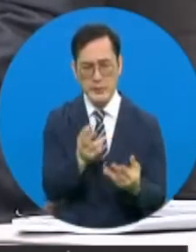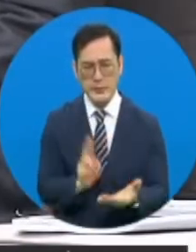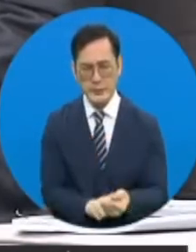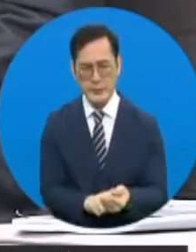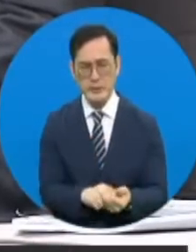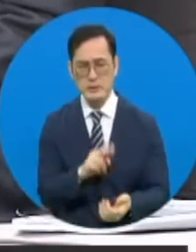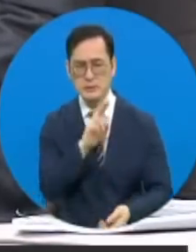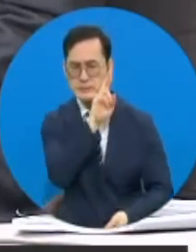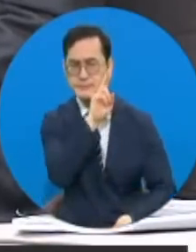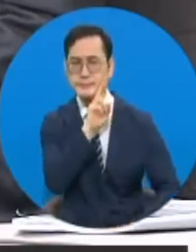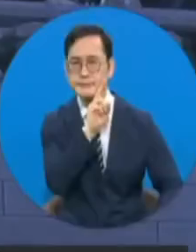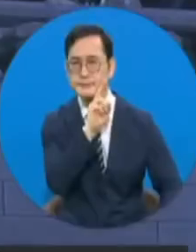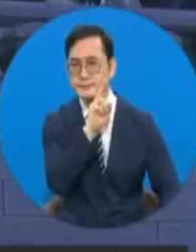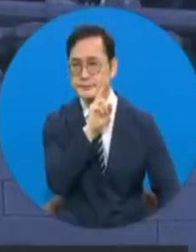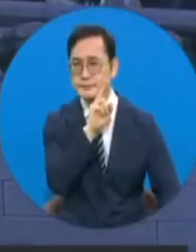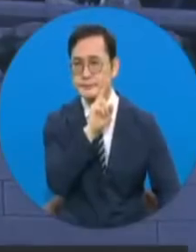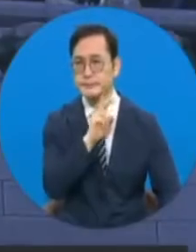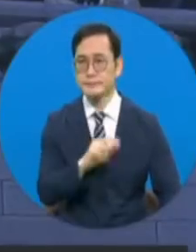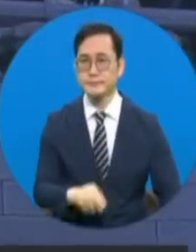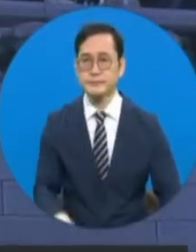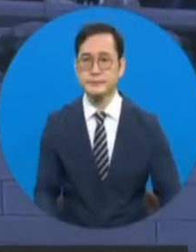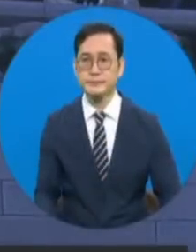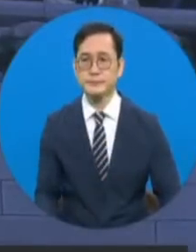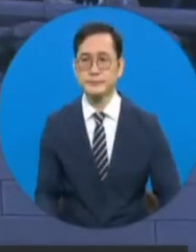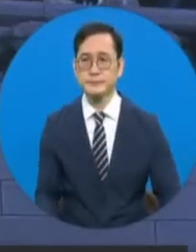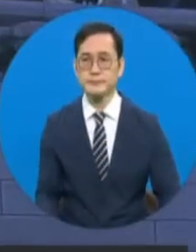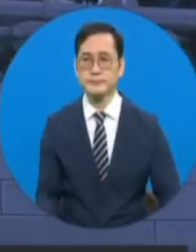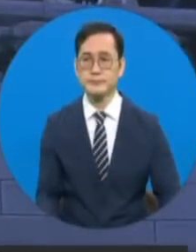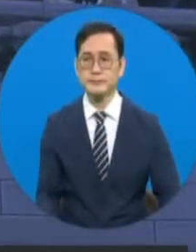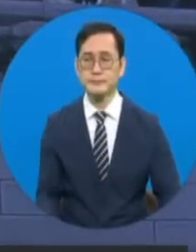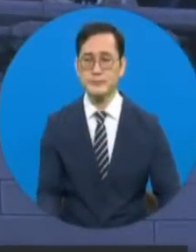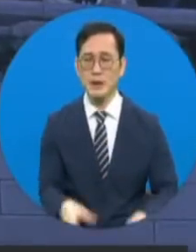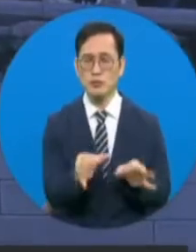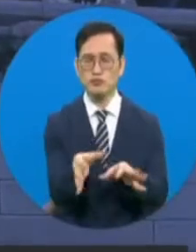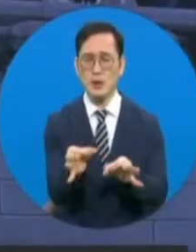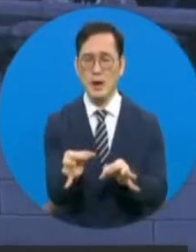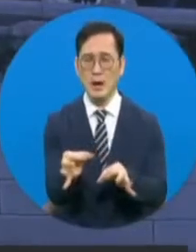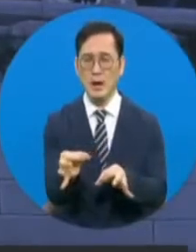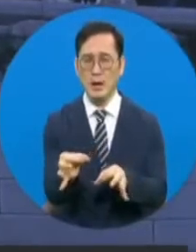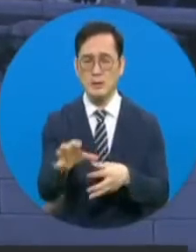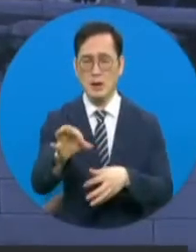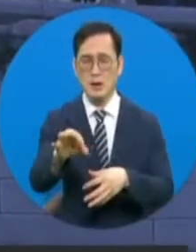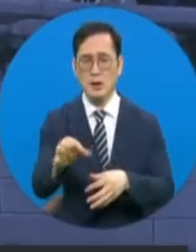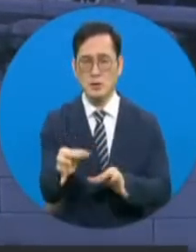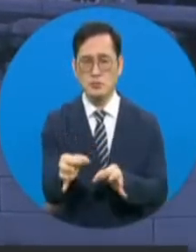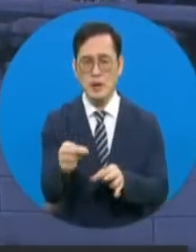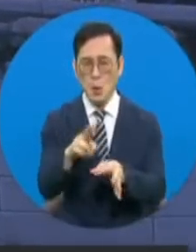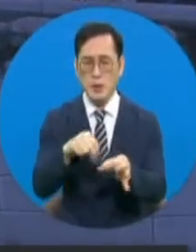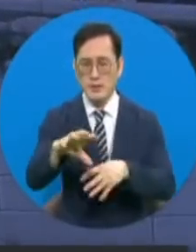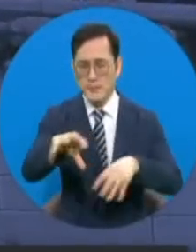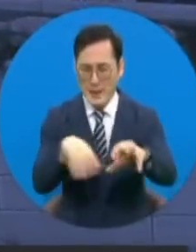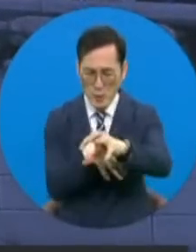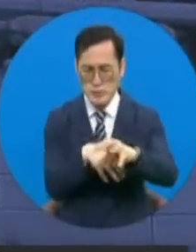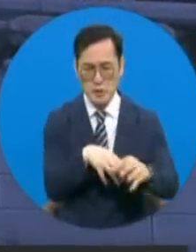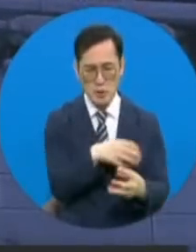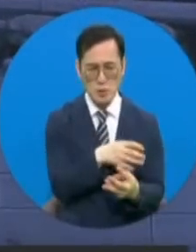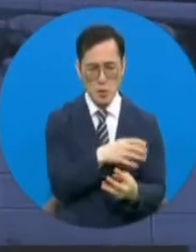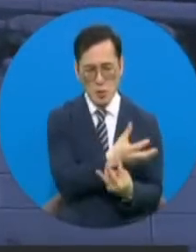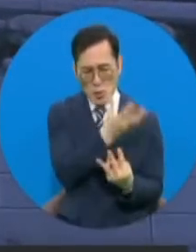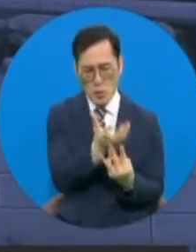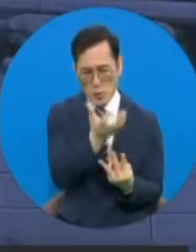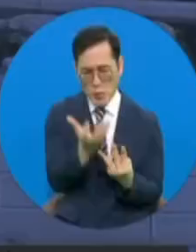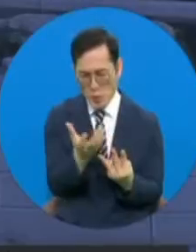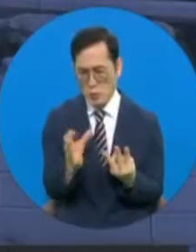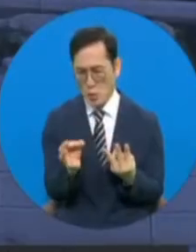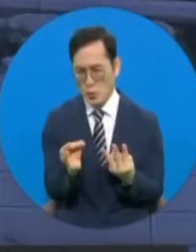자금세탁이 아니라면 다른 목적으로 왜 이런 투자를 했을지에 대해서 전문가들이 봤을 때 얘가 좀 안 된다는 측면일